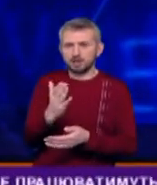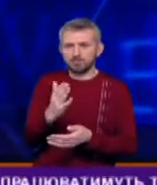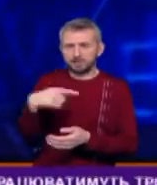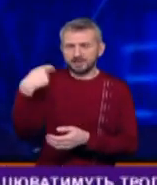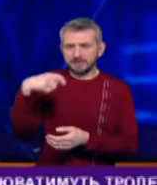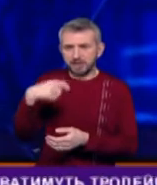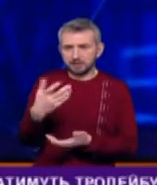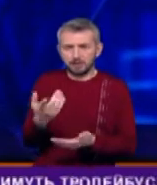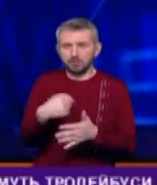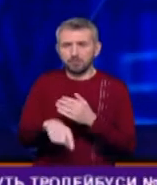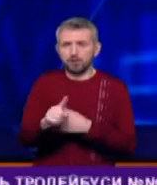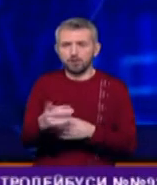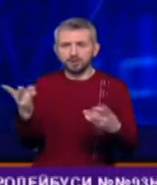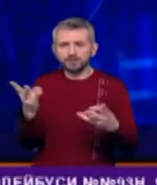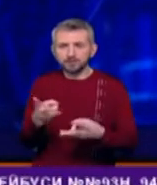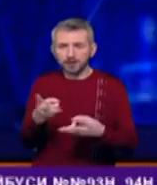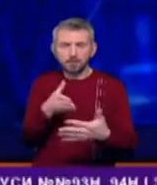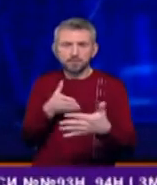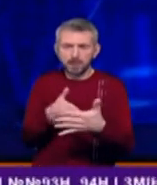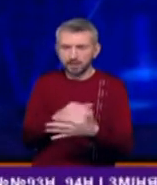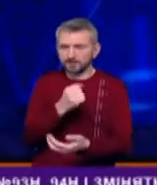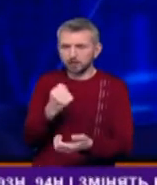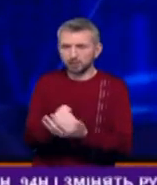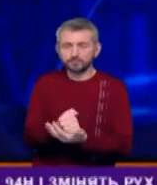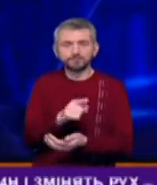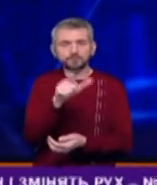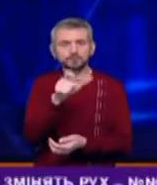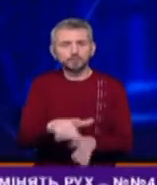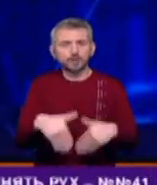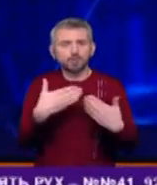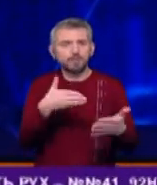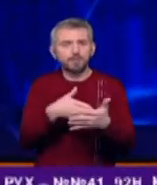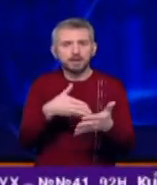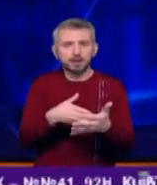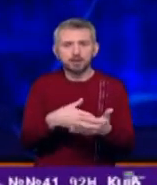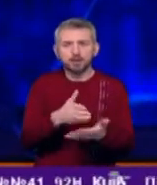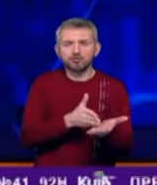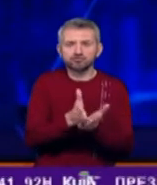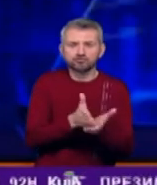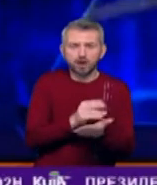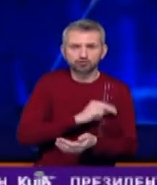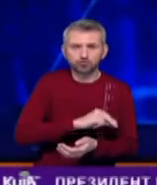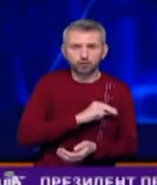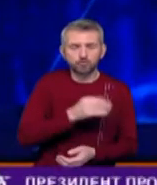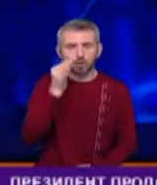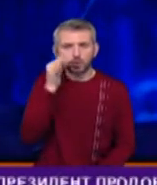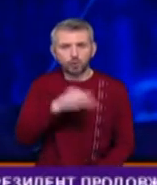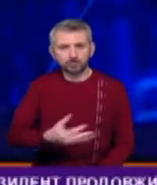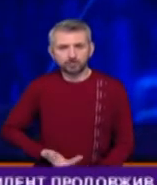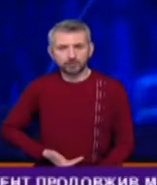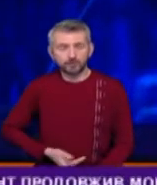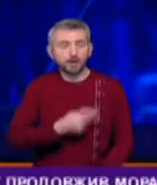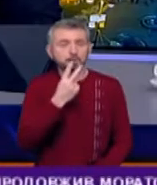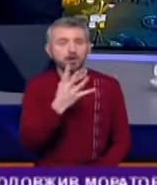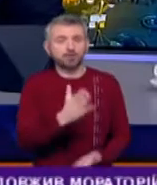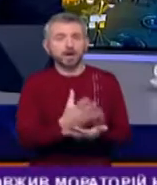президенти. Тому потрібно все-таки якісь бар'єри встановлювати. А от людина запропонувала бар'єр, там, стаж трудовий, досвід життєвий. Ну, бачите, є ще